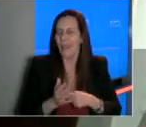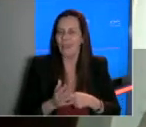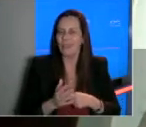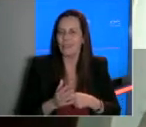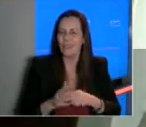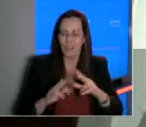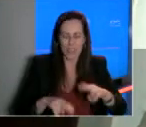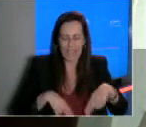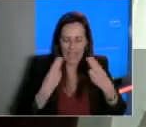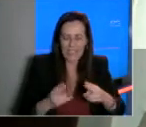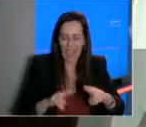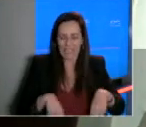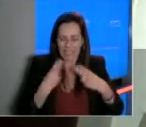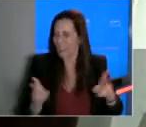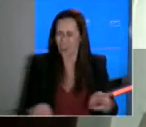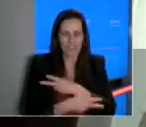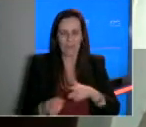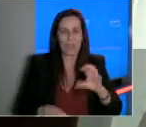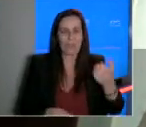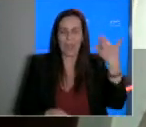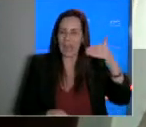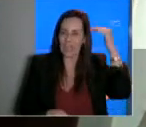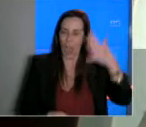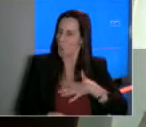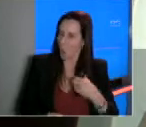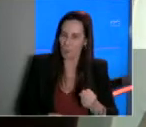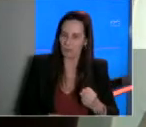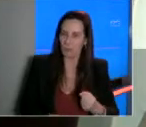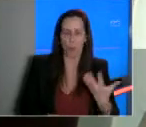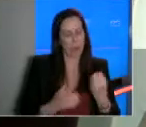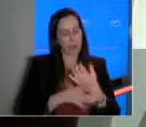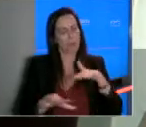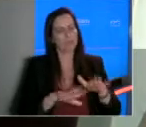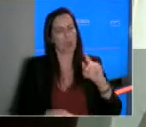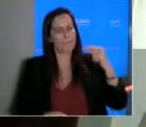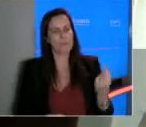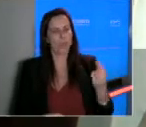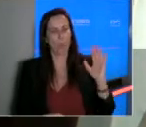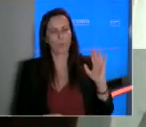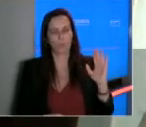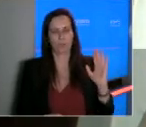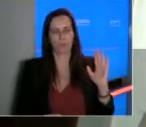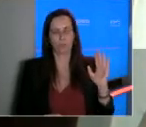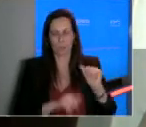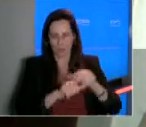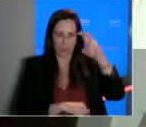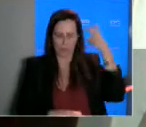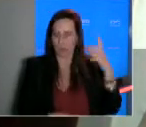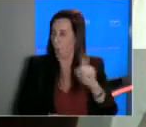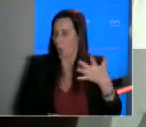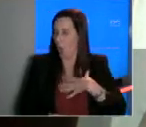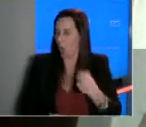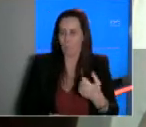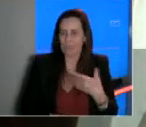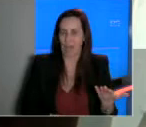בלופ הבלתי אפשרי הזה, תראי, אם היה לגנץ אומץ, הוא היה מקים ממשלת מיעוט, אוקיי? לא היה